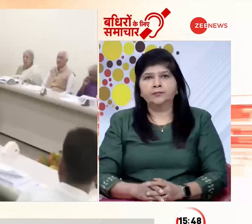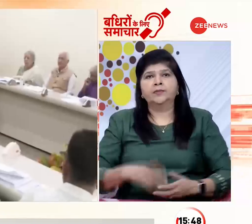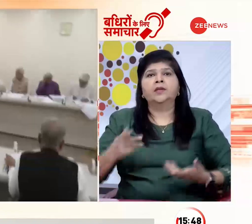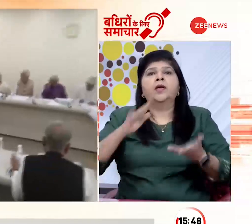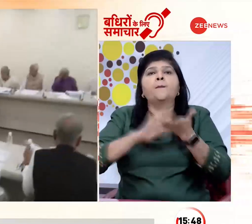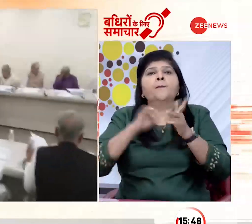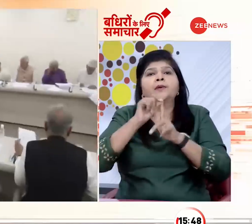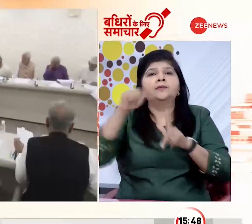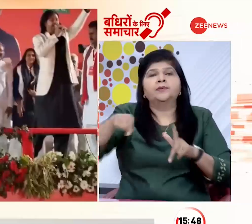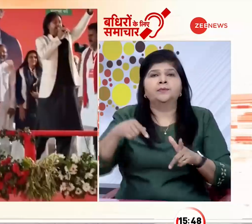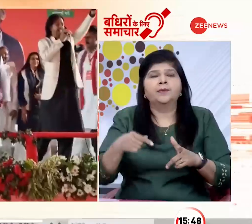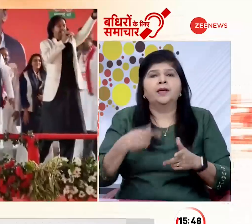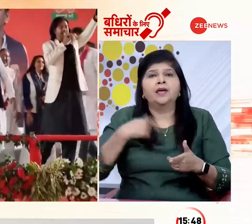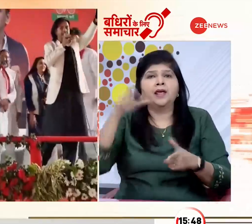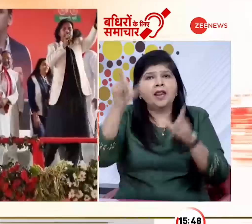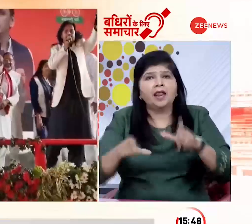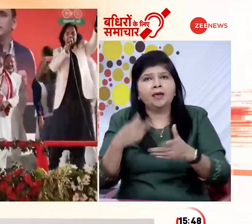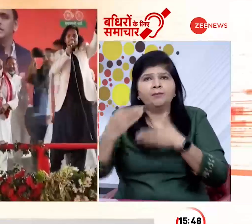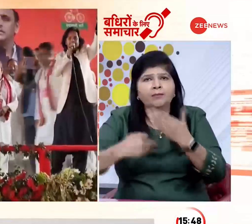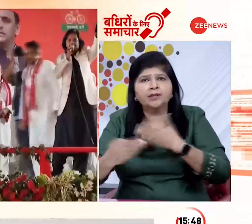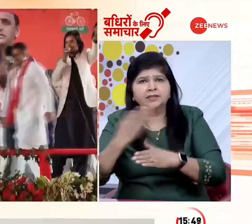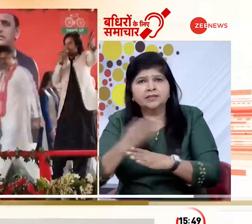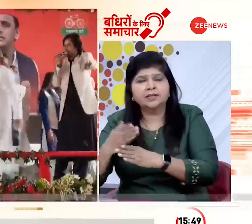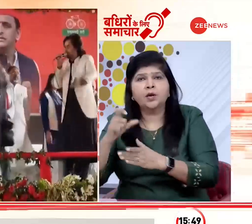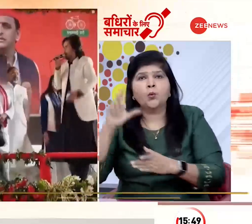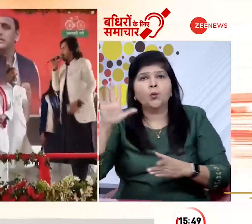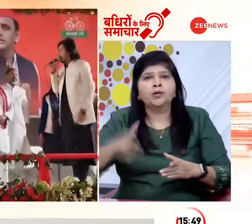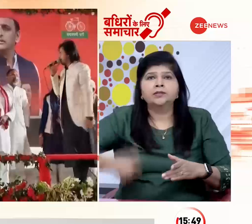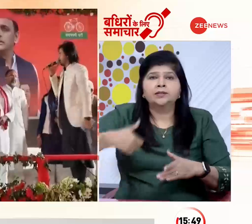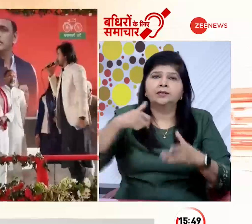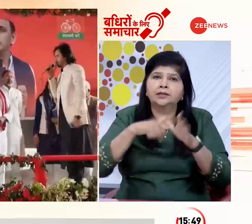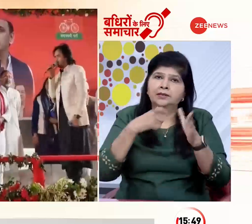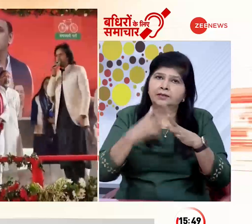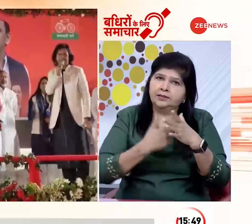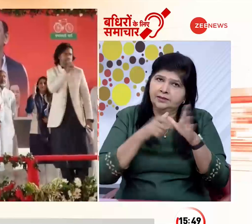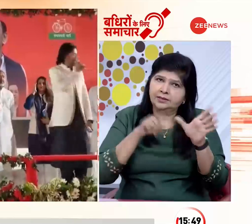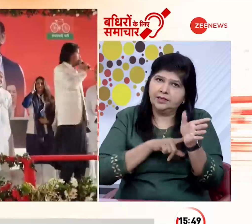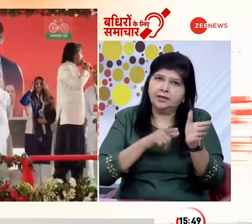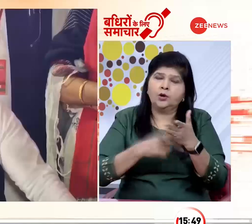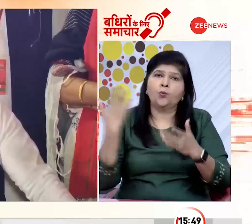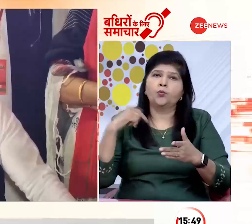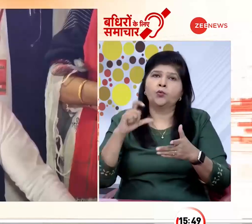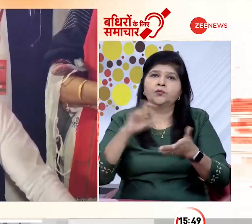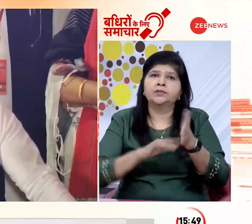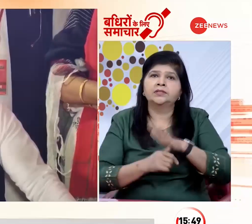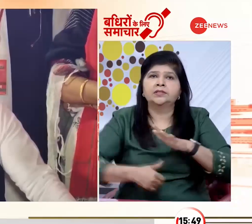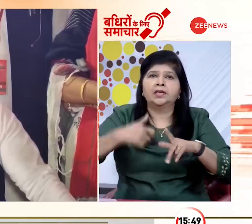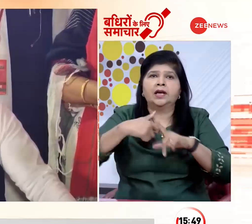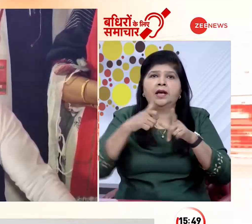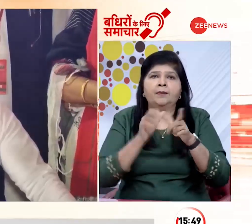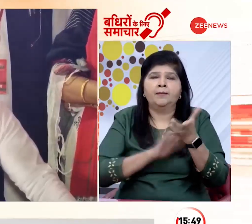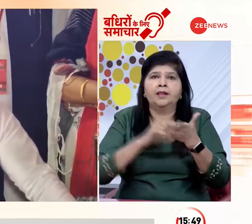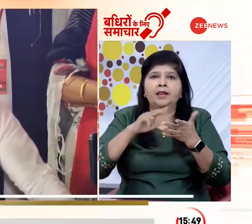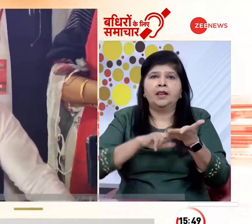मध्य प्रदेश में टिकट बंटवारे को लेकर कांग्रेस नेता अजय राय और पूर्व सीएम कमलनाथ के बयान